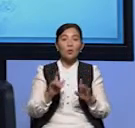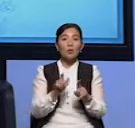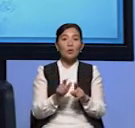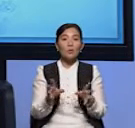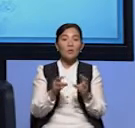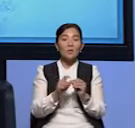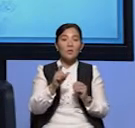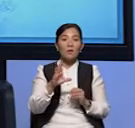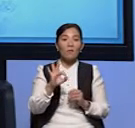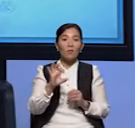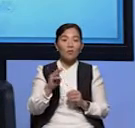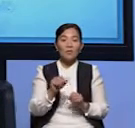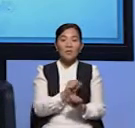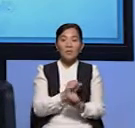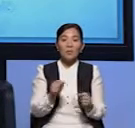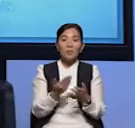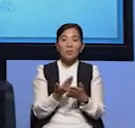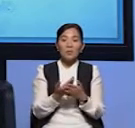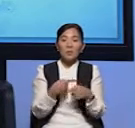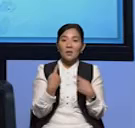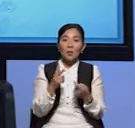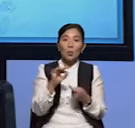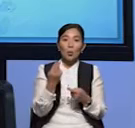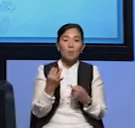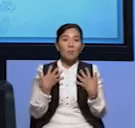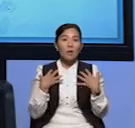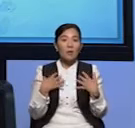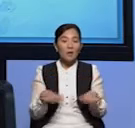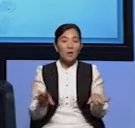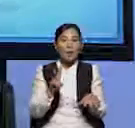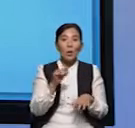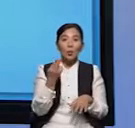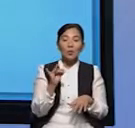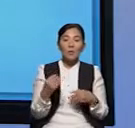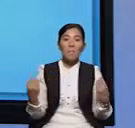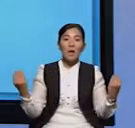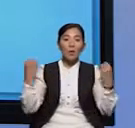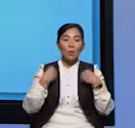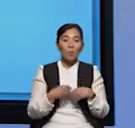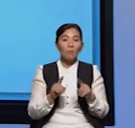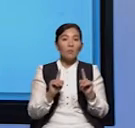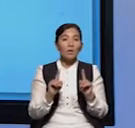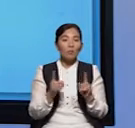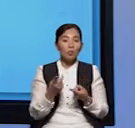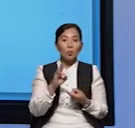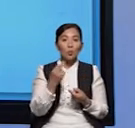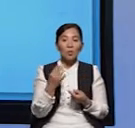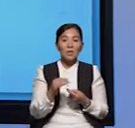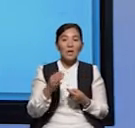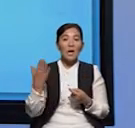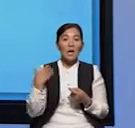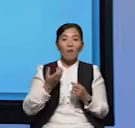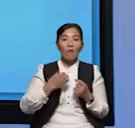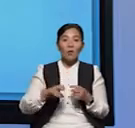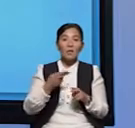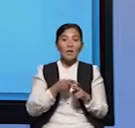со словом «хвост». Нельзя, например, сказать «куцое платье» или «куцое пальто», потому что куцый хвост